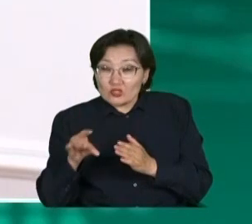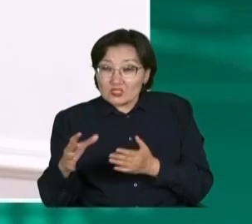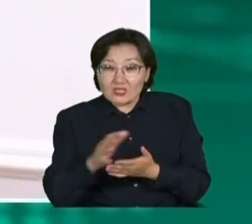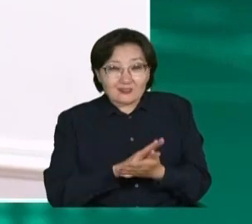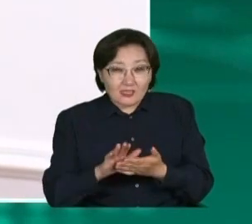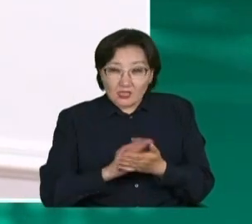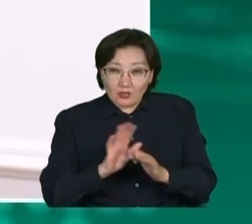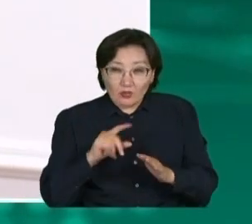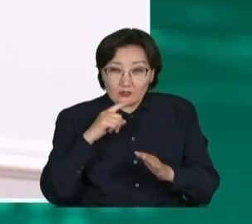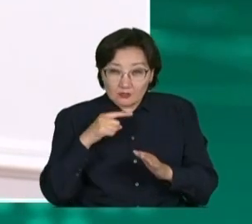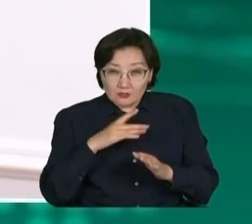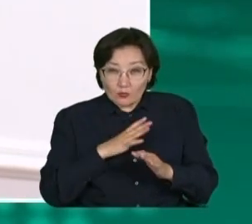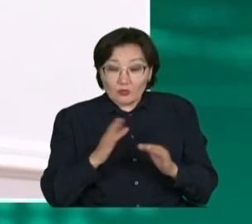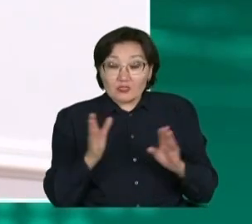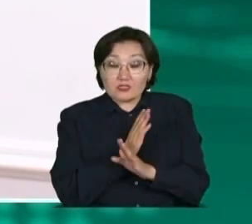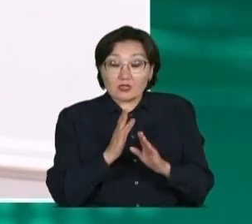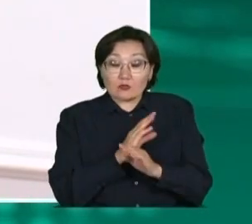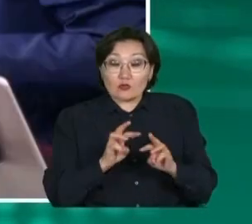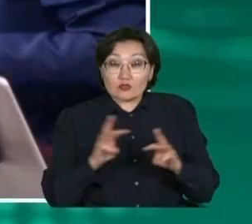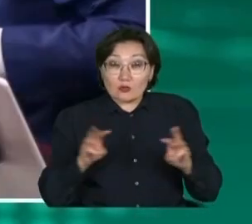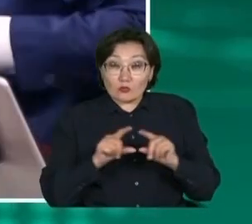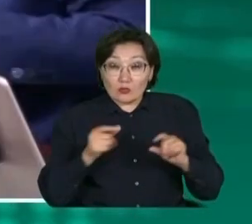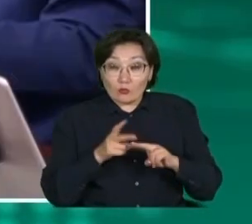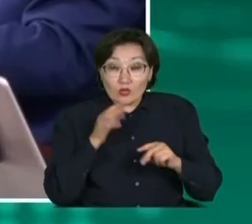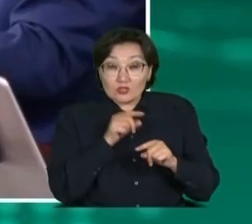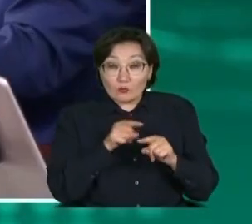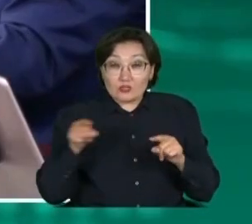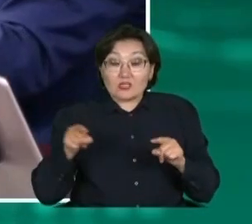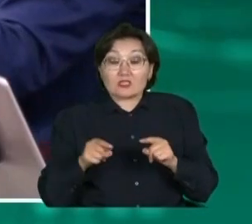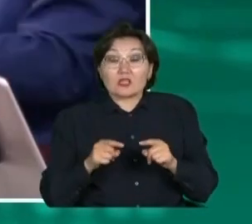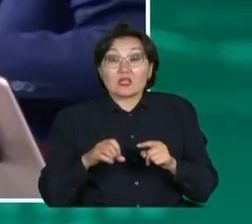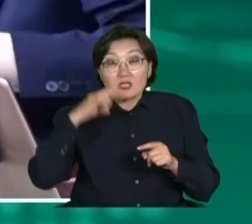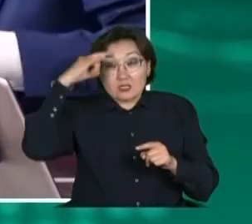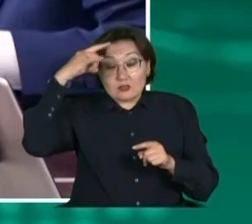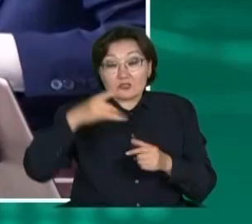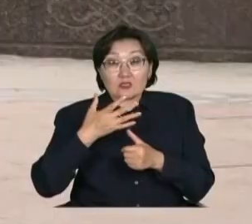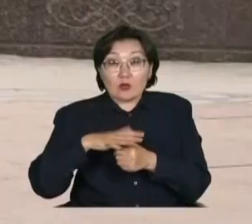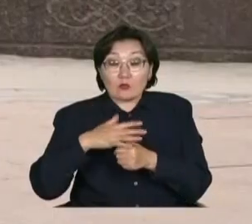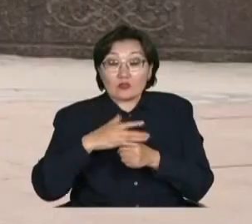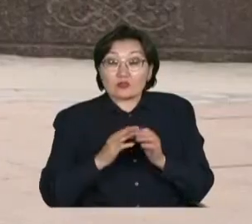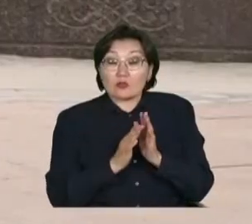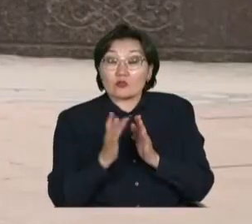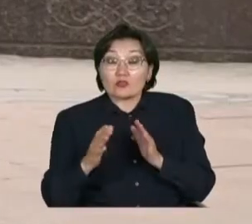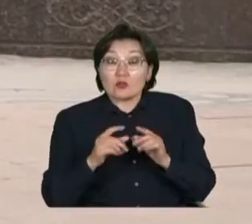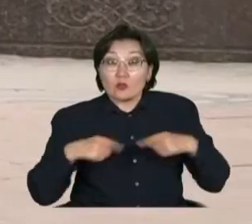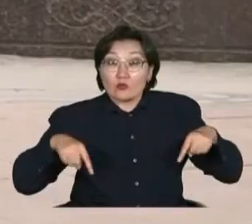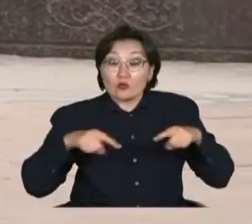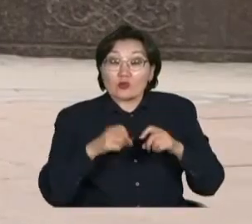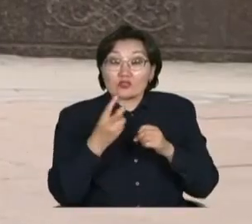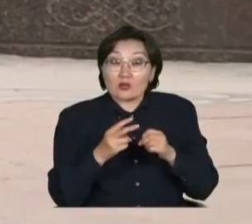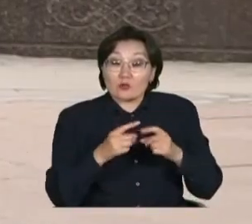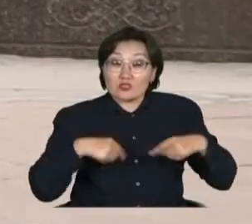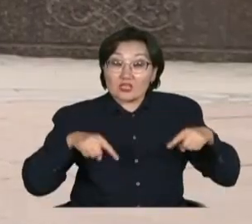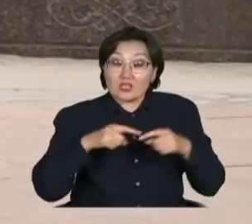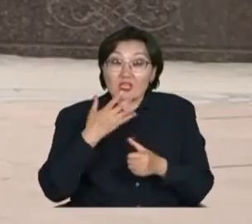тазартылмағанын айтты. Оның үстіне экология министрлігі осы уақытқа дейін Қазавиа орман қорғау мекемесінің 12 бөлімшесінде